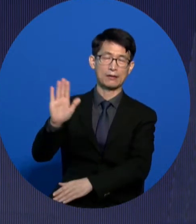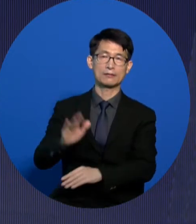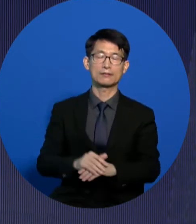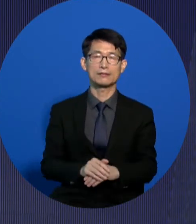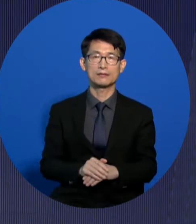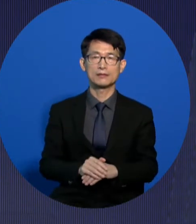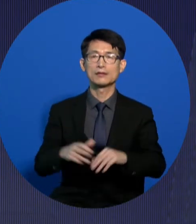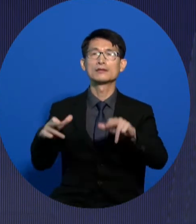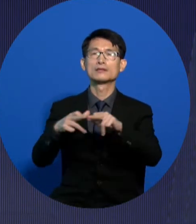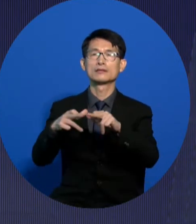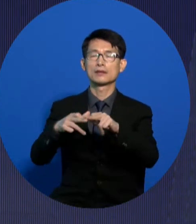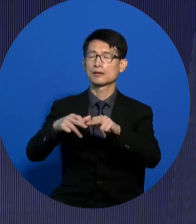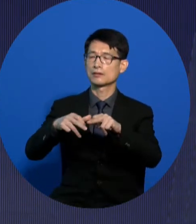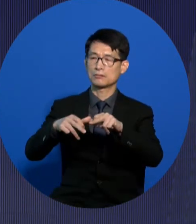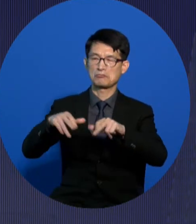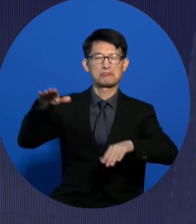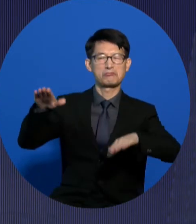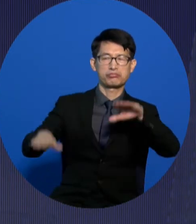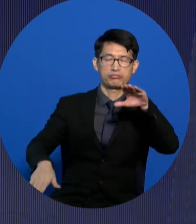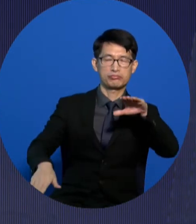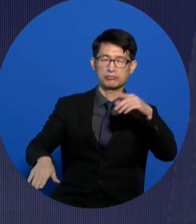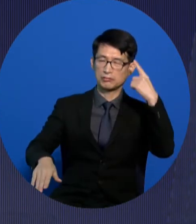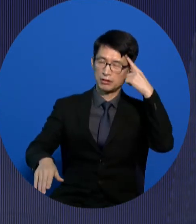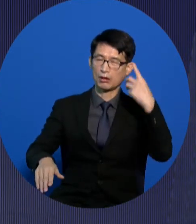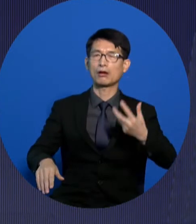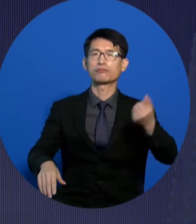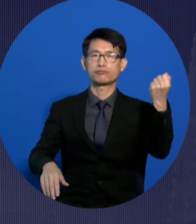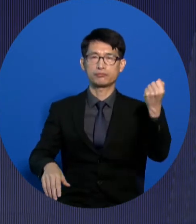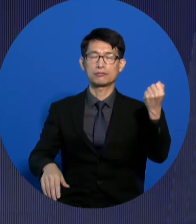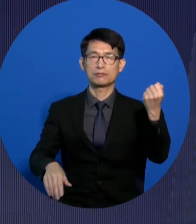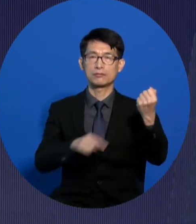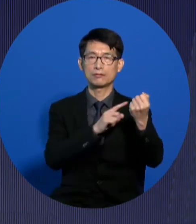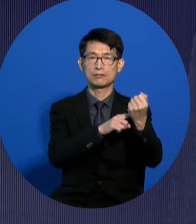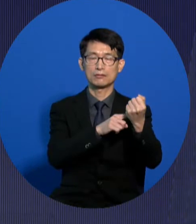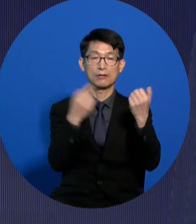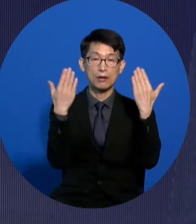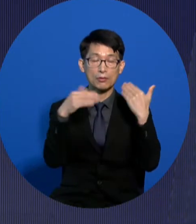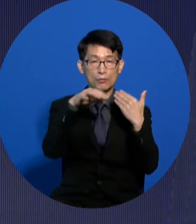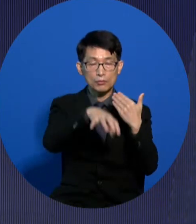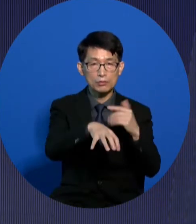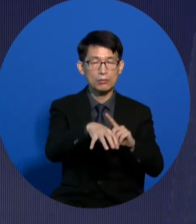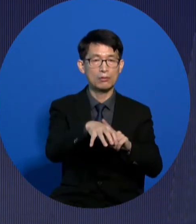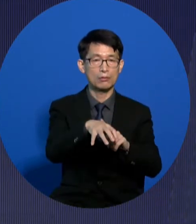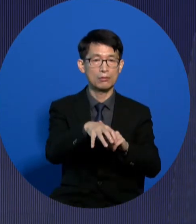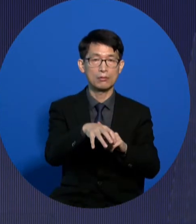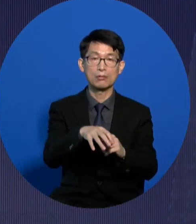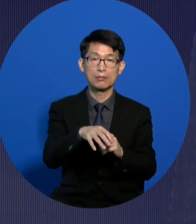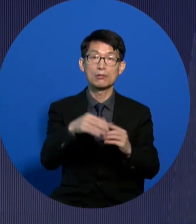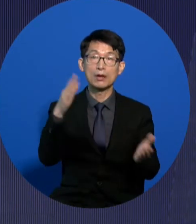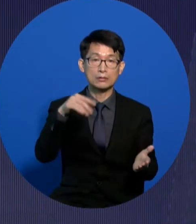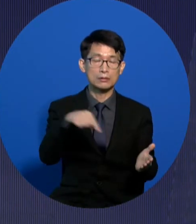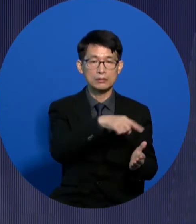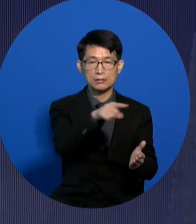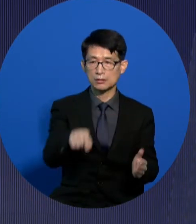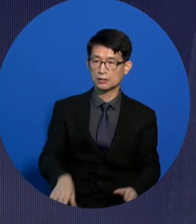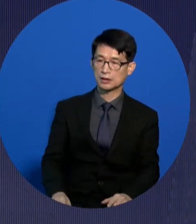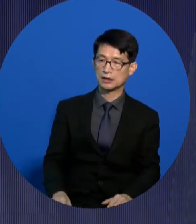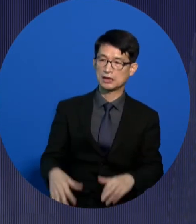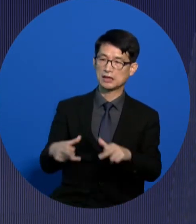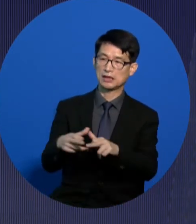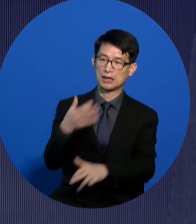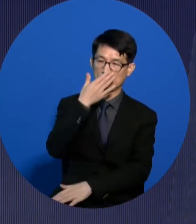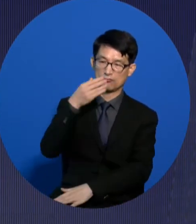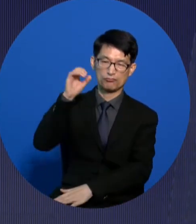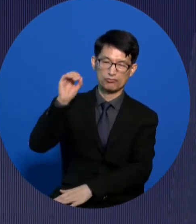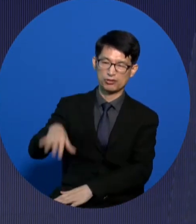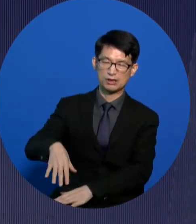대한 차별적인 인식이 교육 현장에서 많은 학령기 학생들로부터 시작되는 현상이